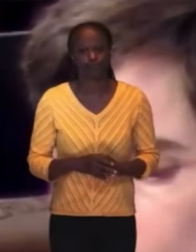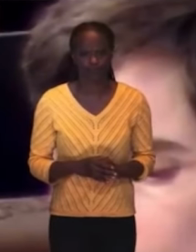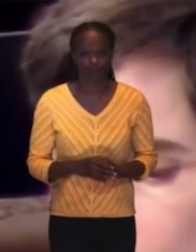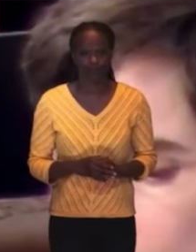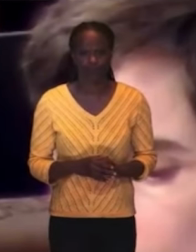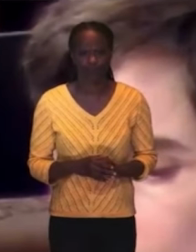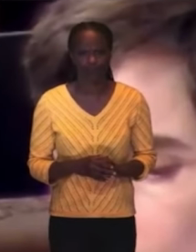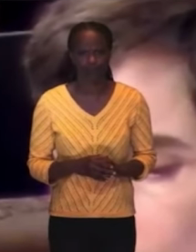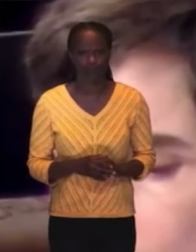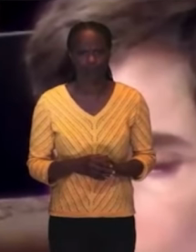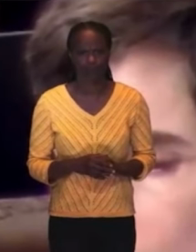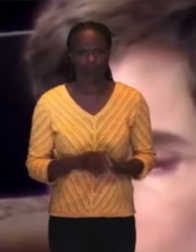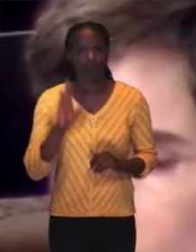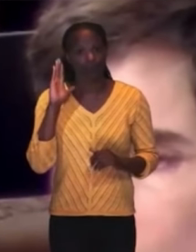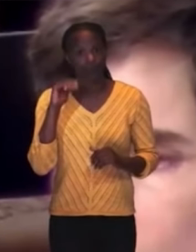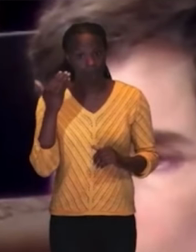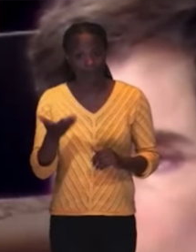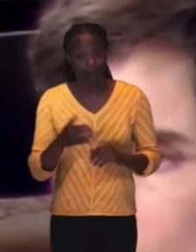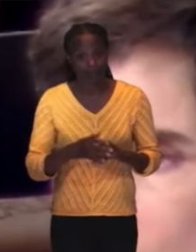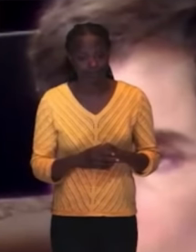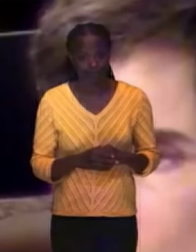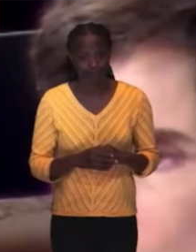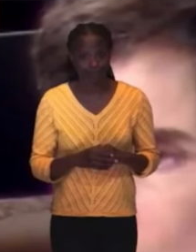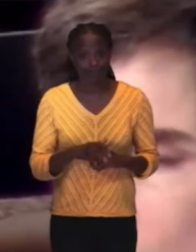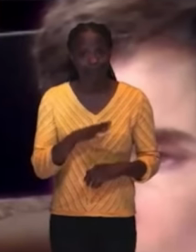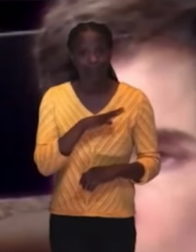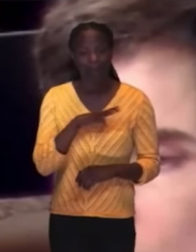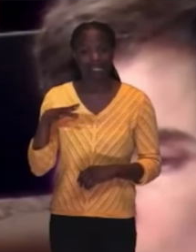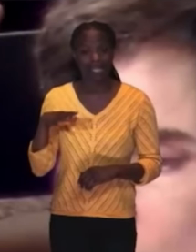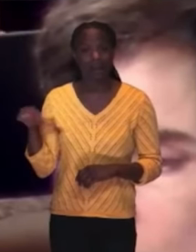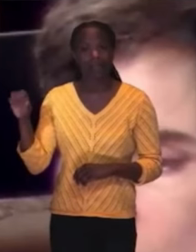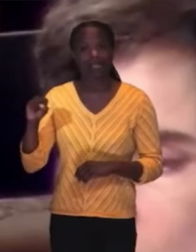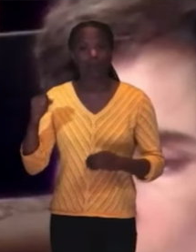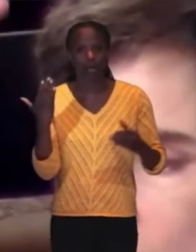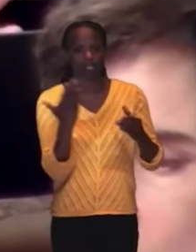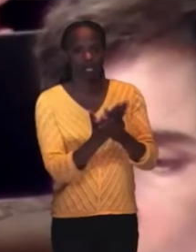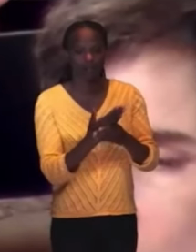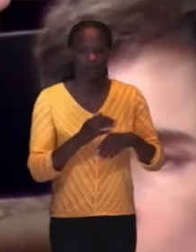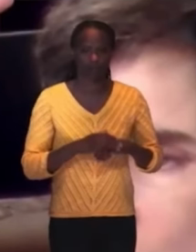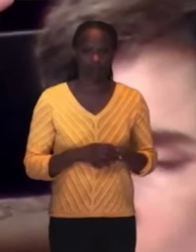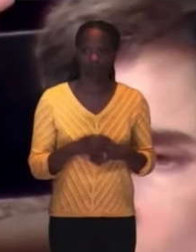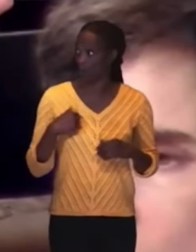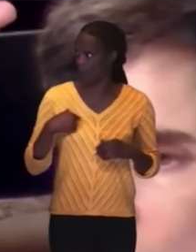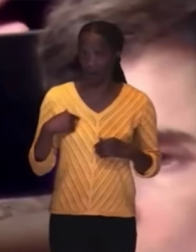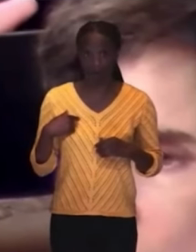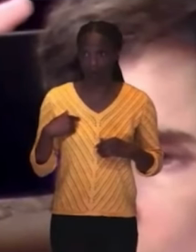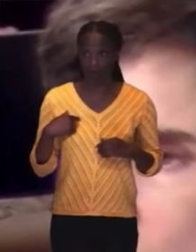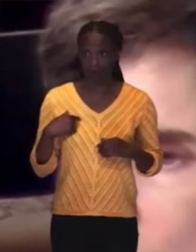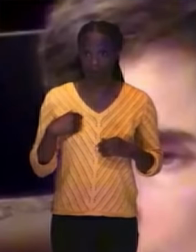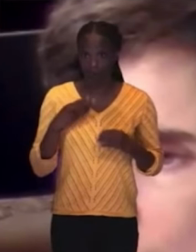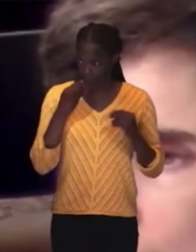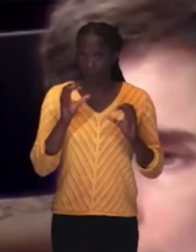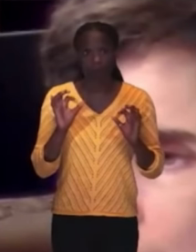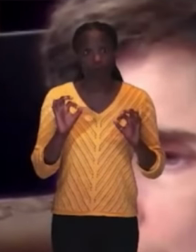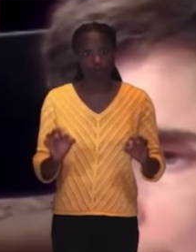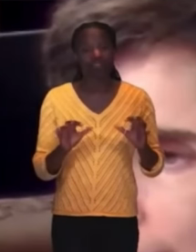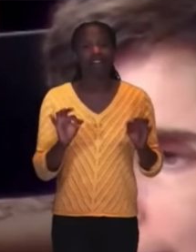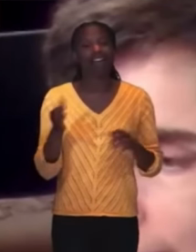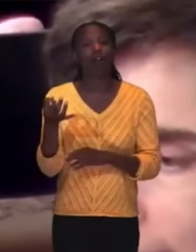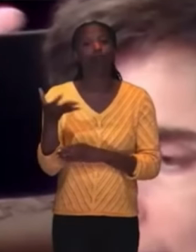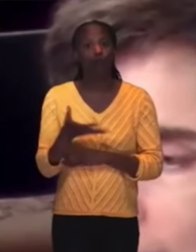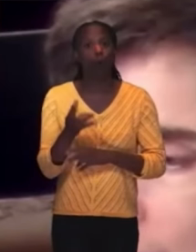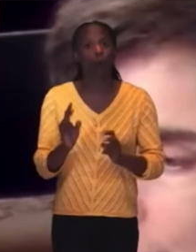été le sens de l'intervention notamment de Madame Sabouret. Moi, je me félicite que les taux de réalisation augmentent. Et on voit bien que depuis 3 ans,